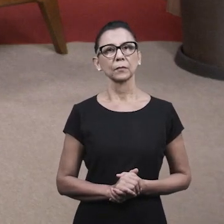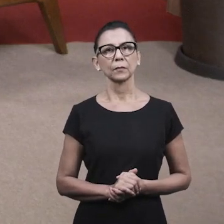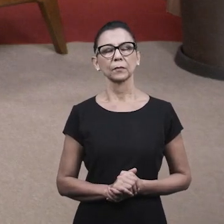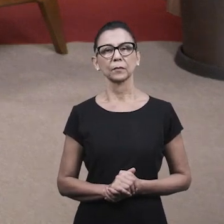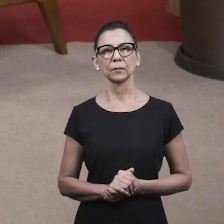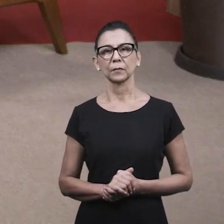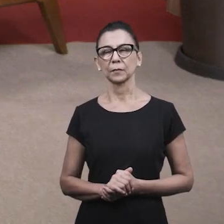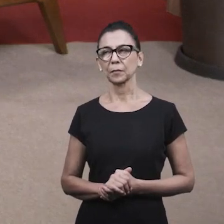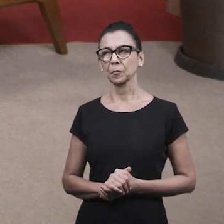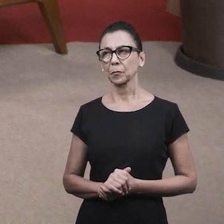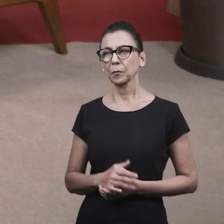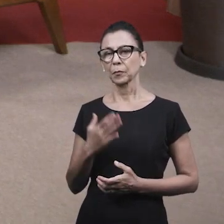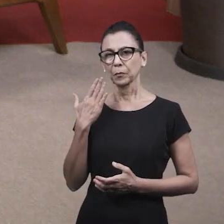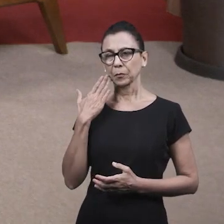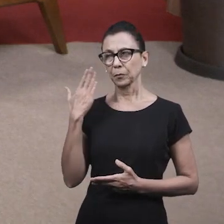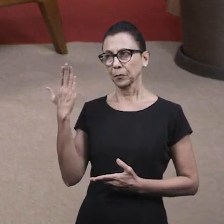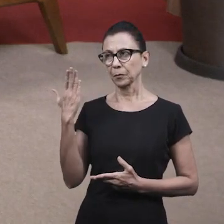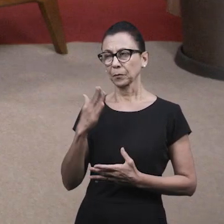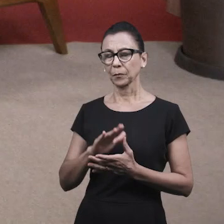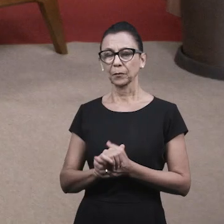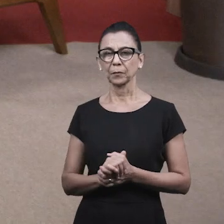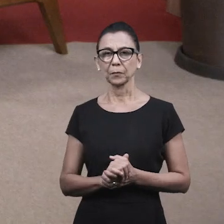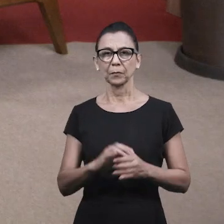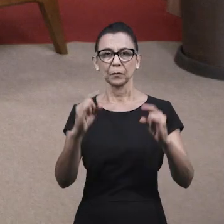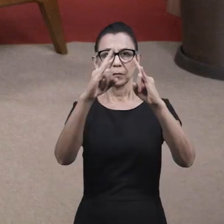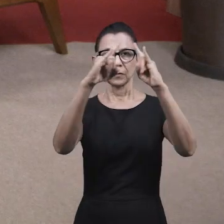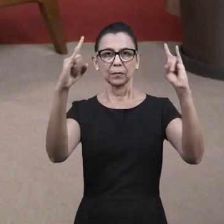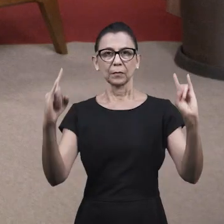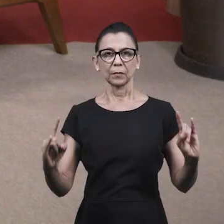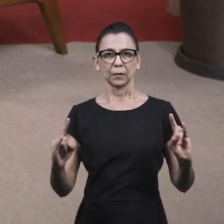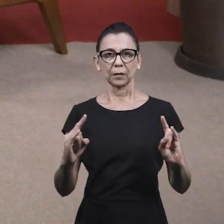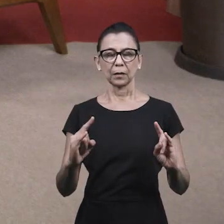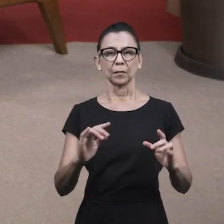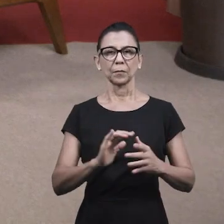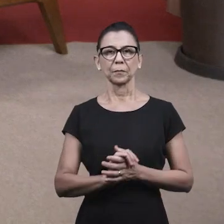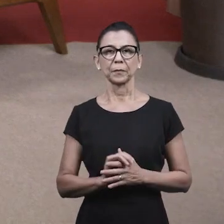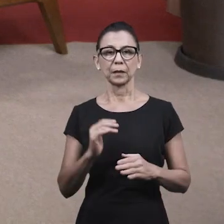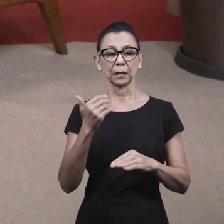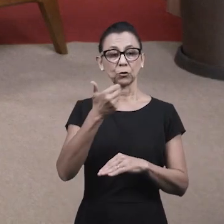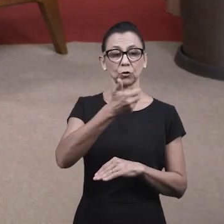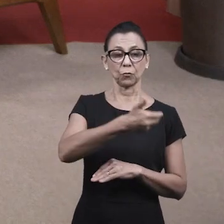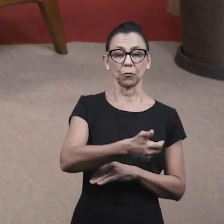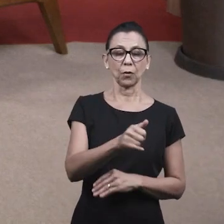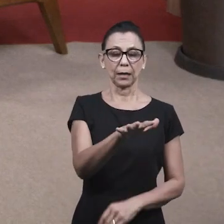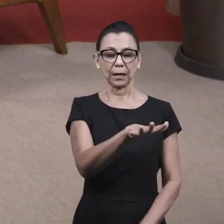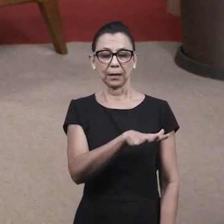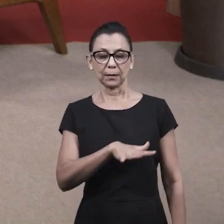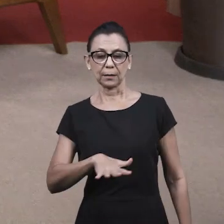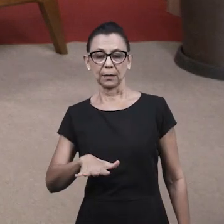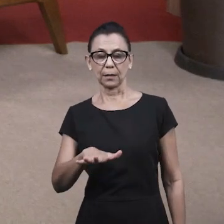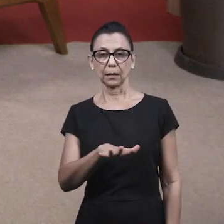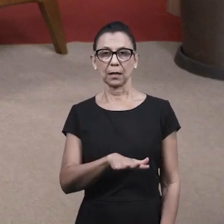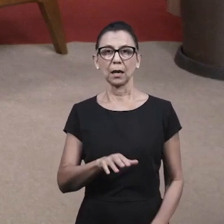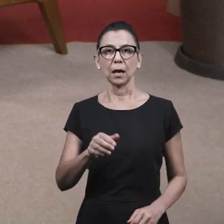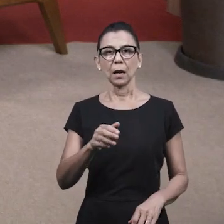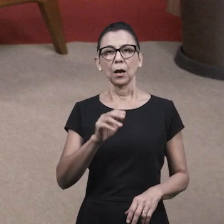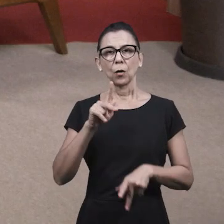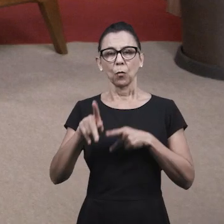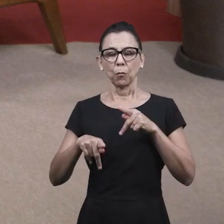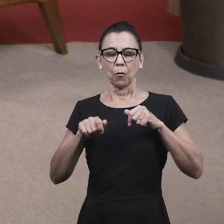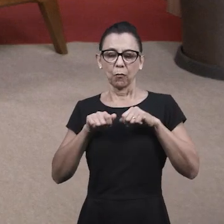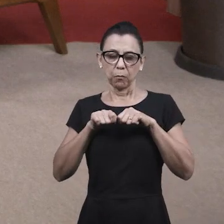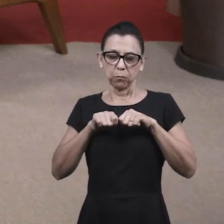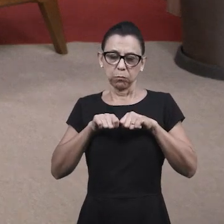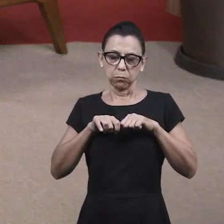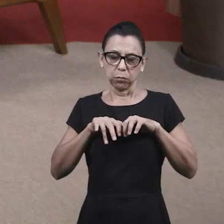ici. Regardez bien, vous voyez dans une partie externe appelée la cour